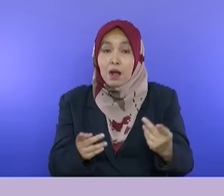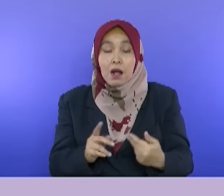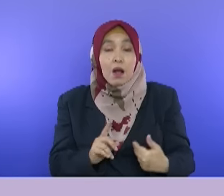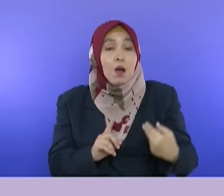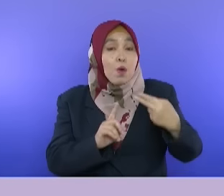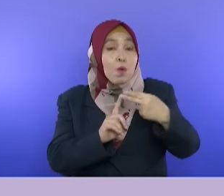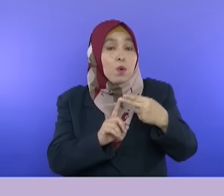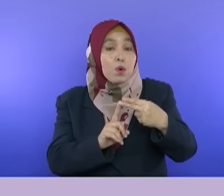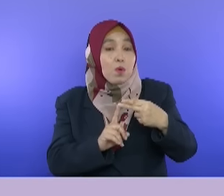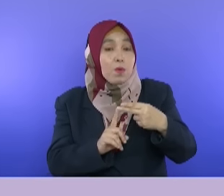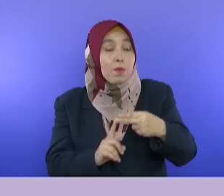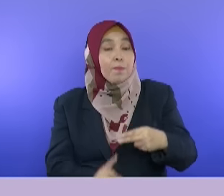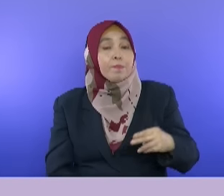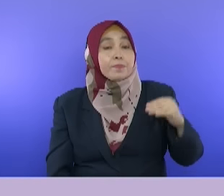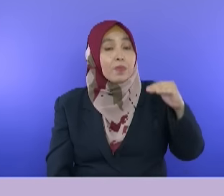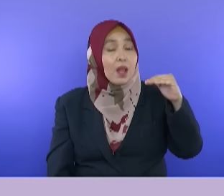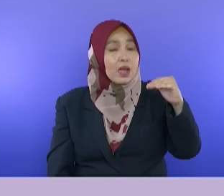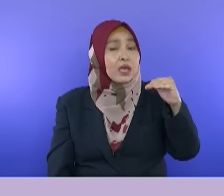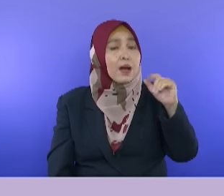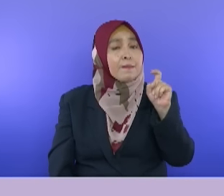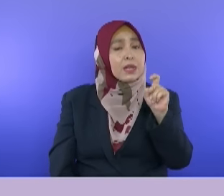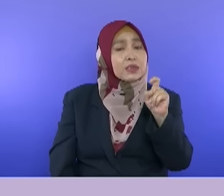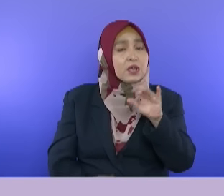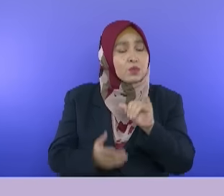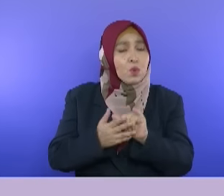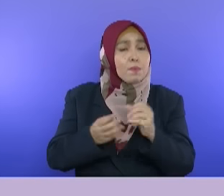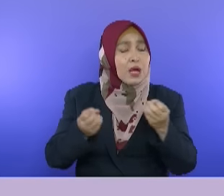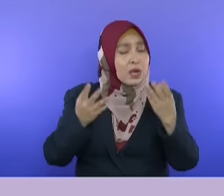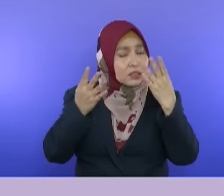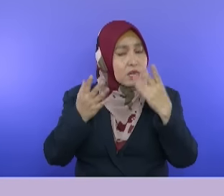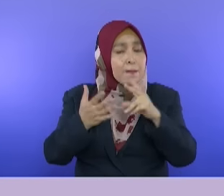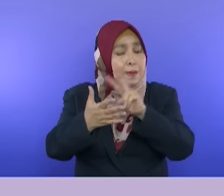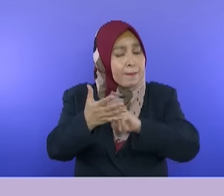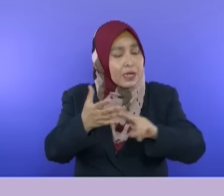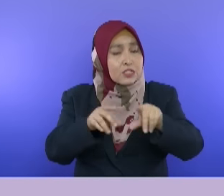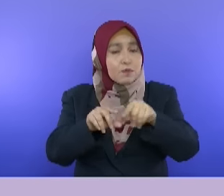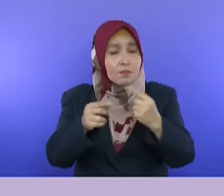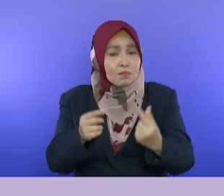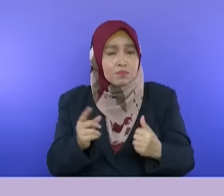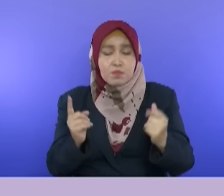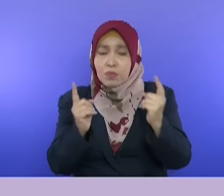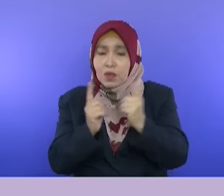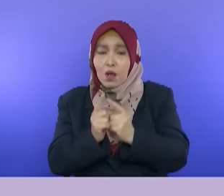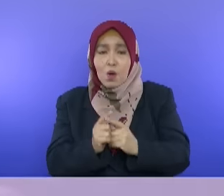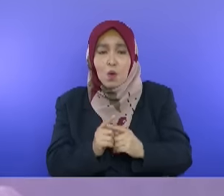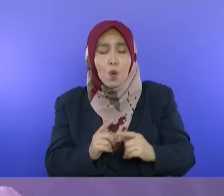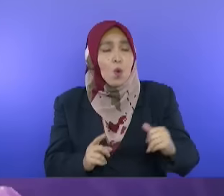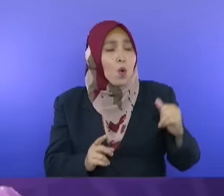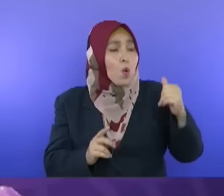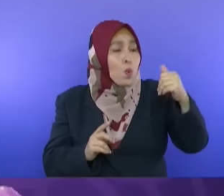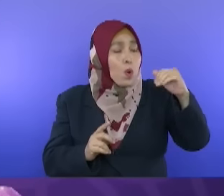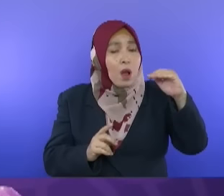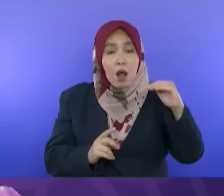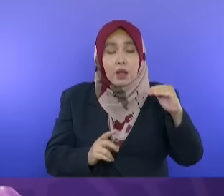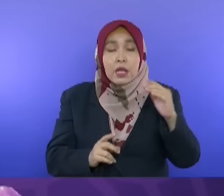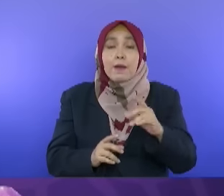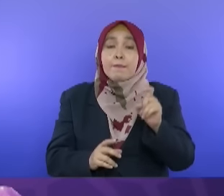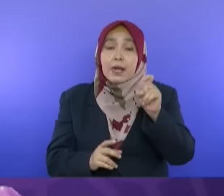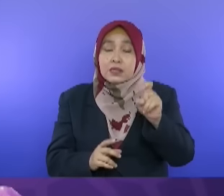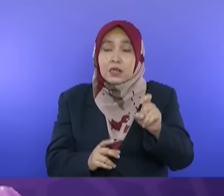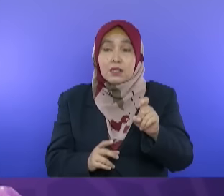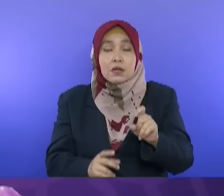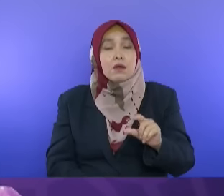H yang mati itu banyak di kalangan pembaca Alquran usaha yang mati qalqalahkan